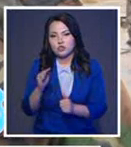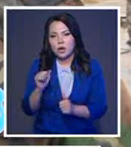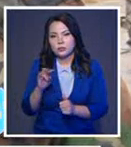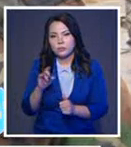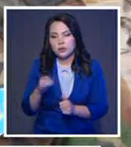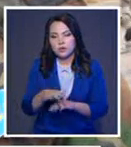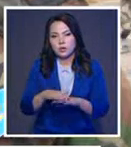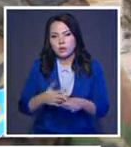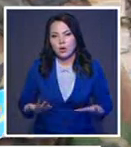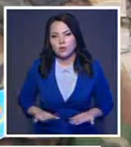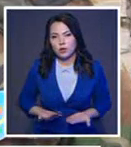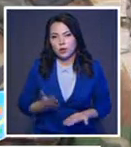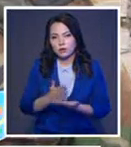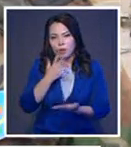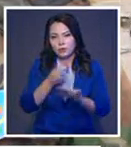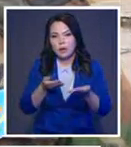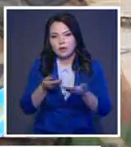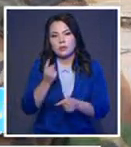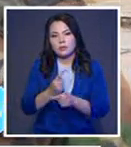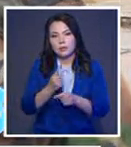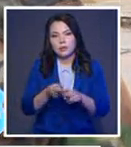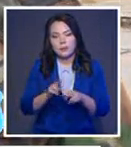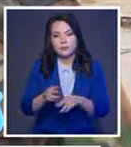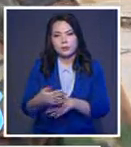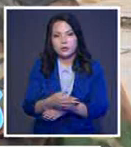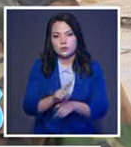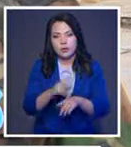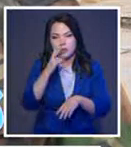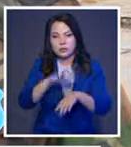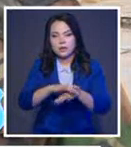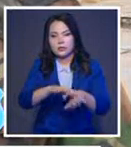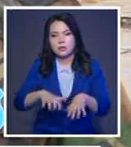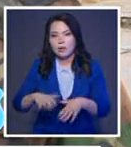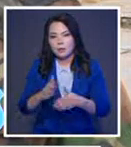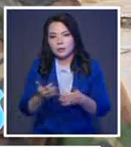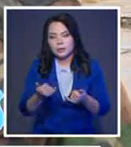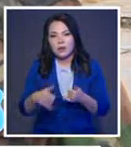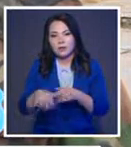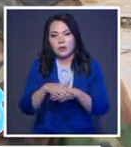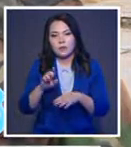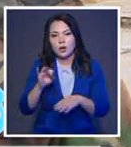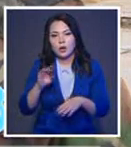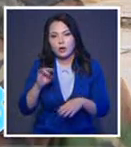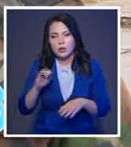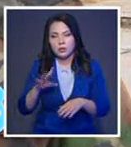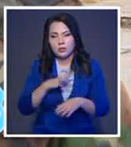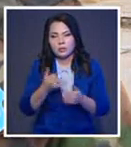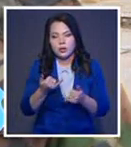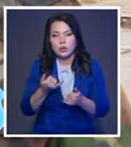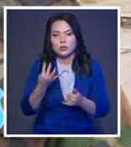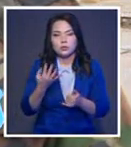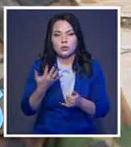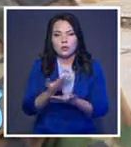ауылының тұрғындары. Қайық ішінен аулауға мүлдем тыйым салынған бекіре балықтарын тәркіледік. Браконьерлерден барлығы 304 дана бекіре балығы